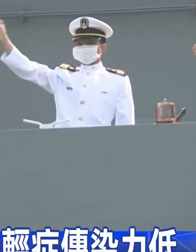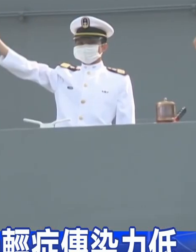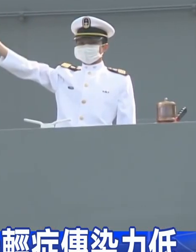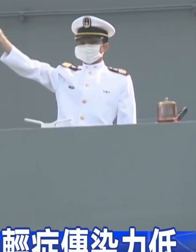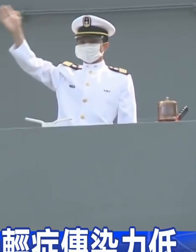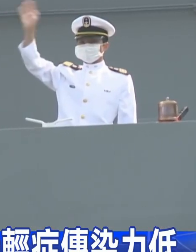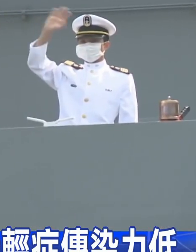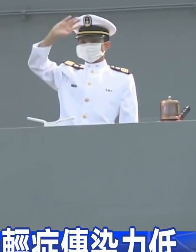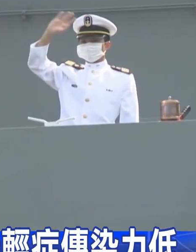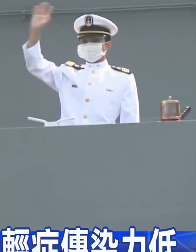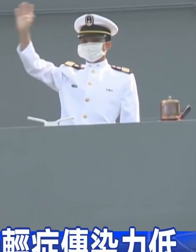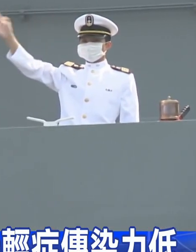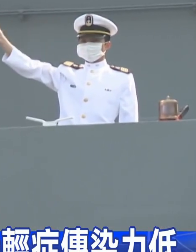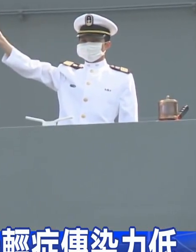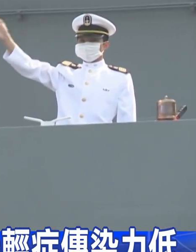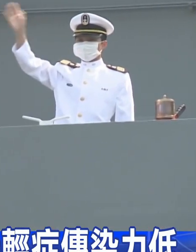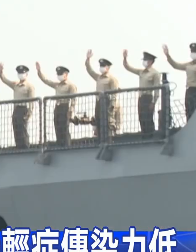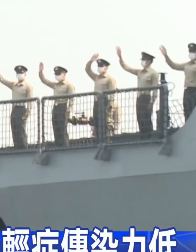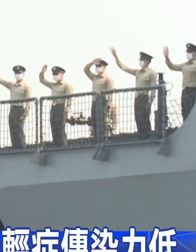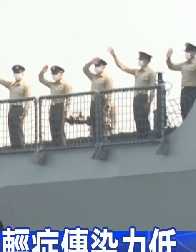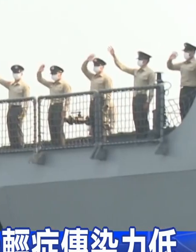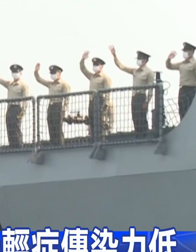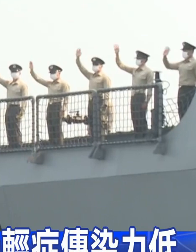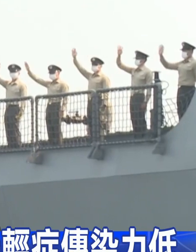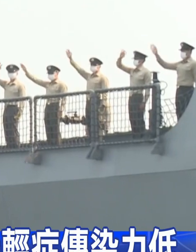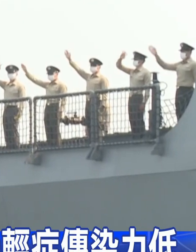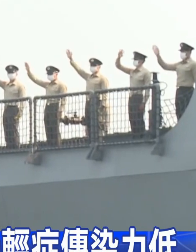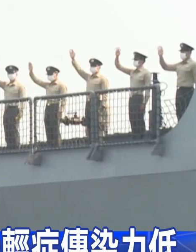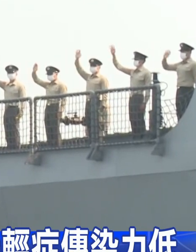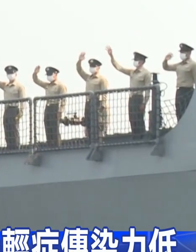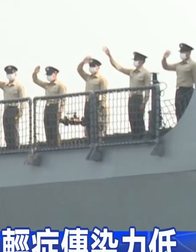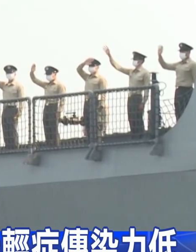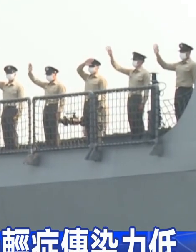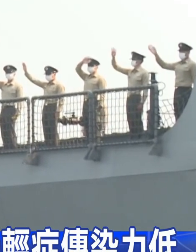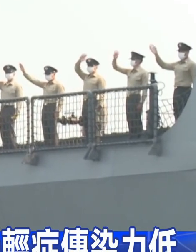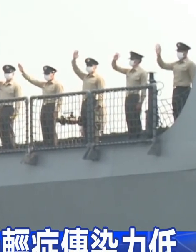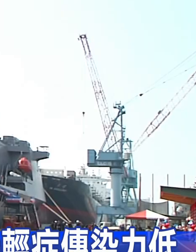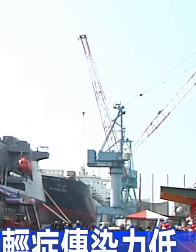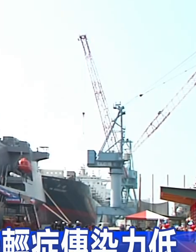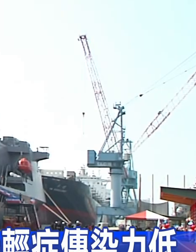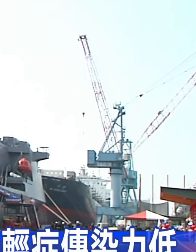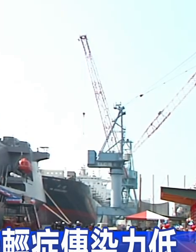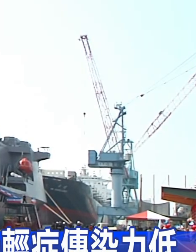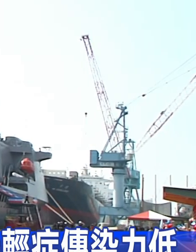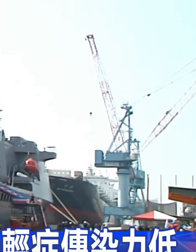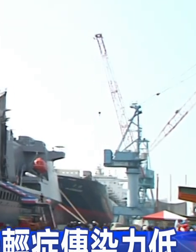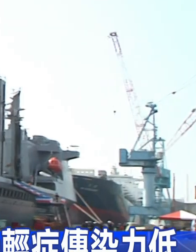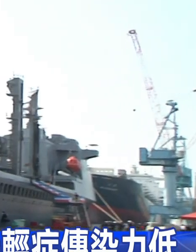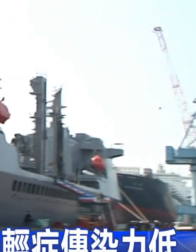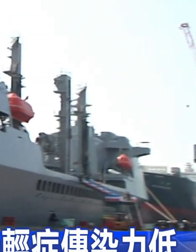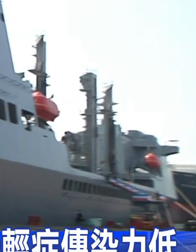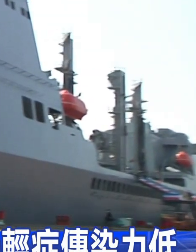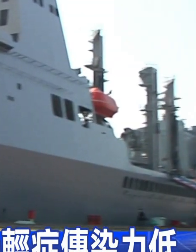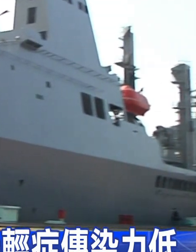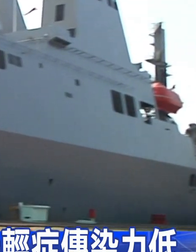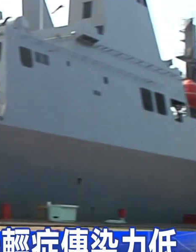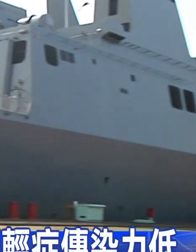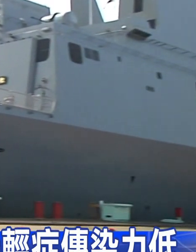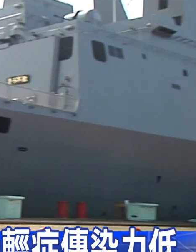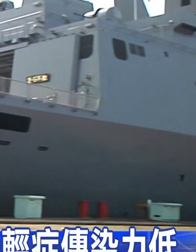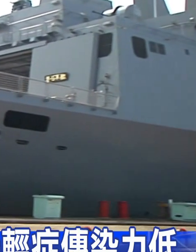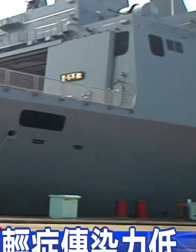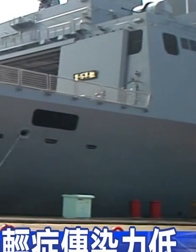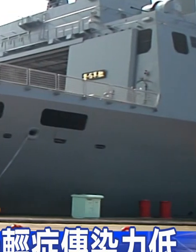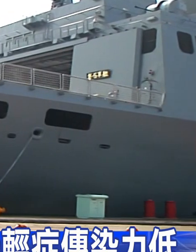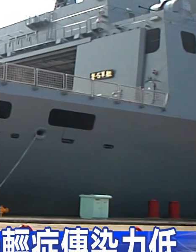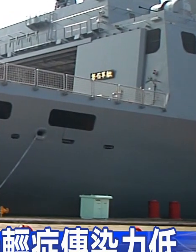必须采检一次，一旦有人呈现阳性，其他人得再多留一天进行采检，以免有漏网之鱼。不过有官兵女友